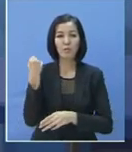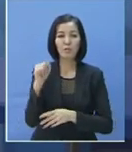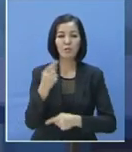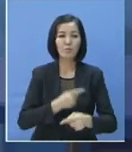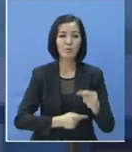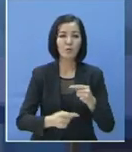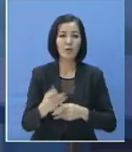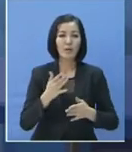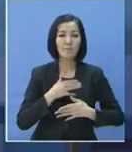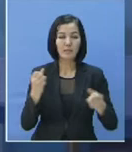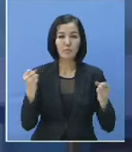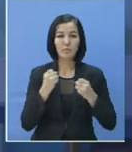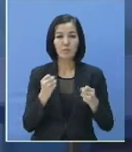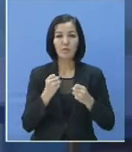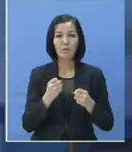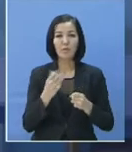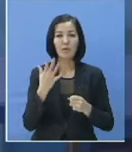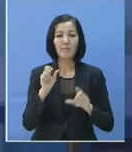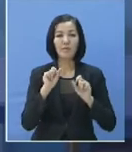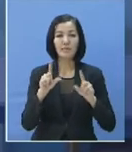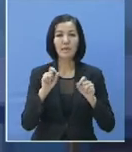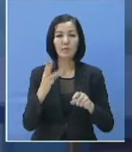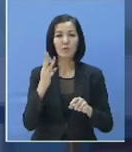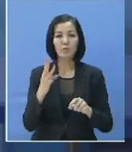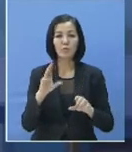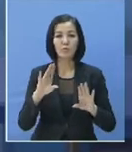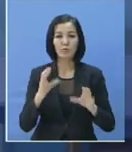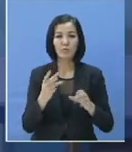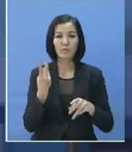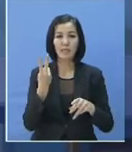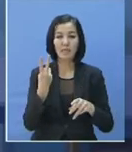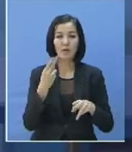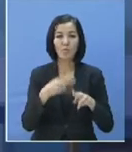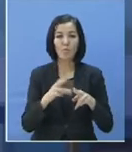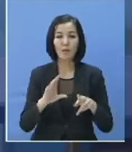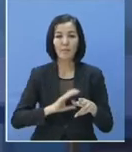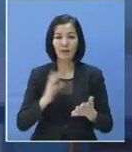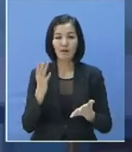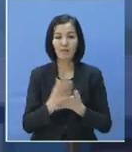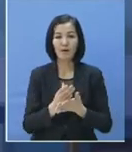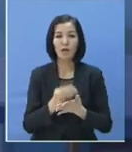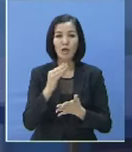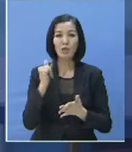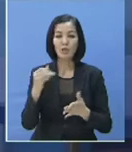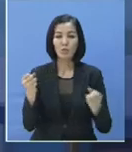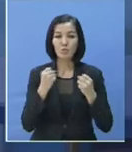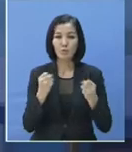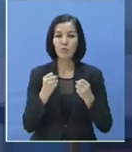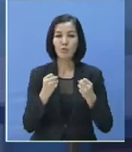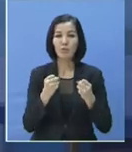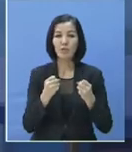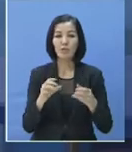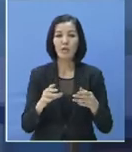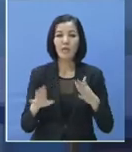оралды. Жерлестеріміздің қоржында 5 алтын, 3 күміс және 2 қола медаль бар. Осылайша Жетісу өңірінің өрендері